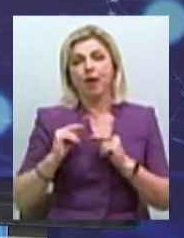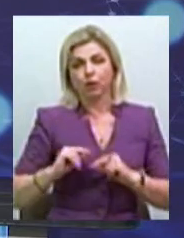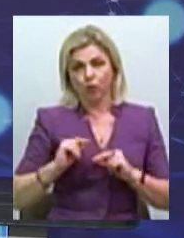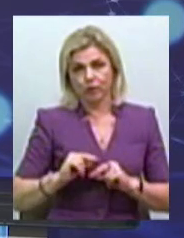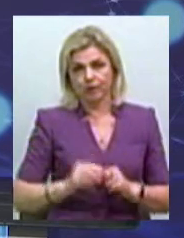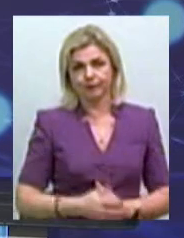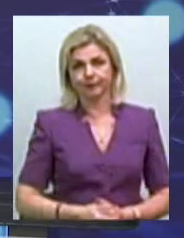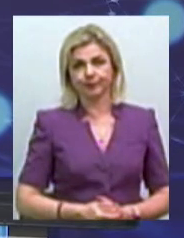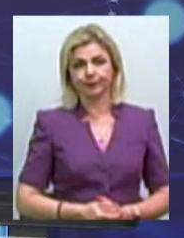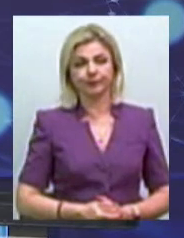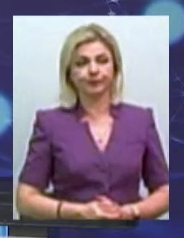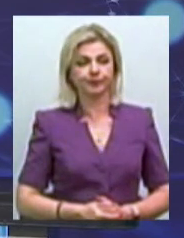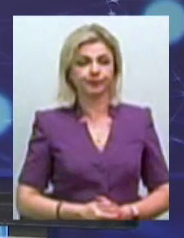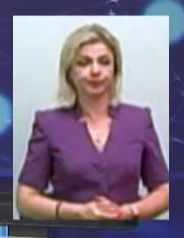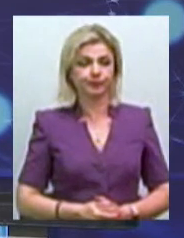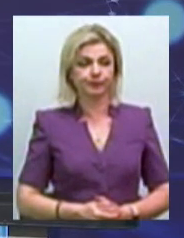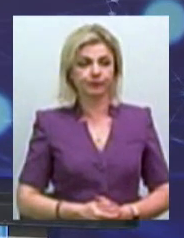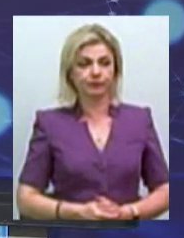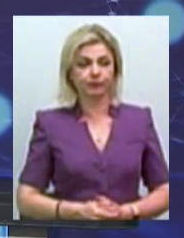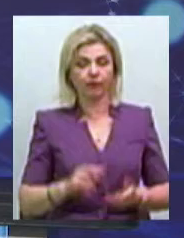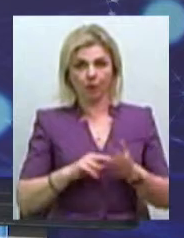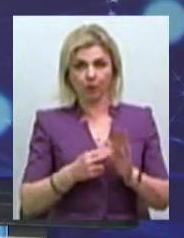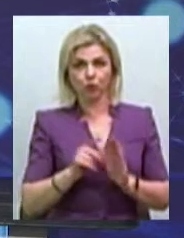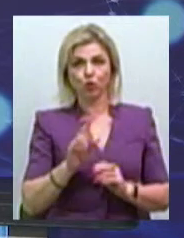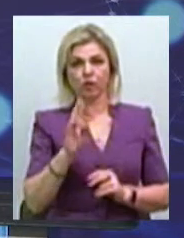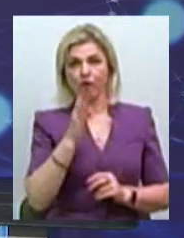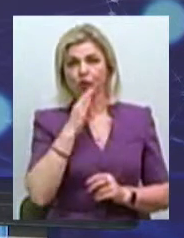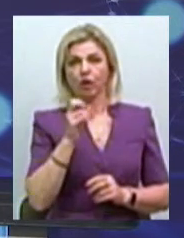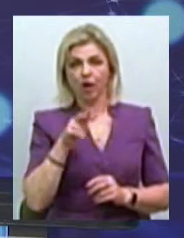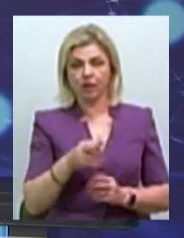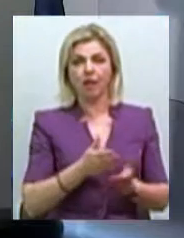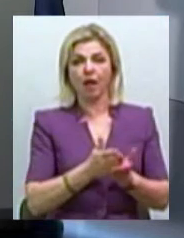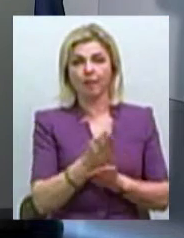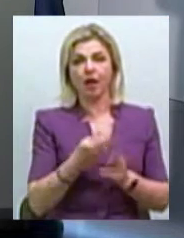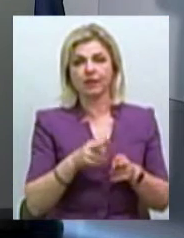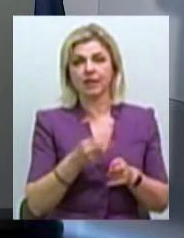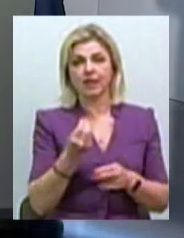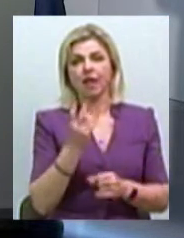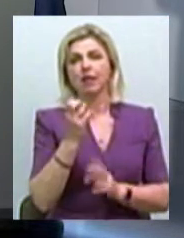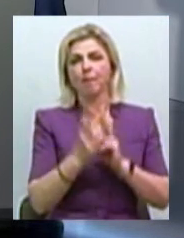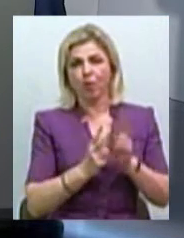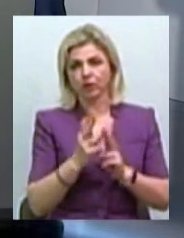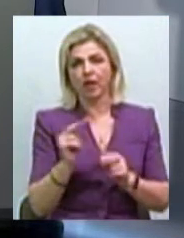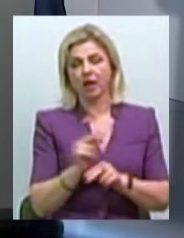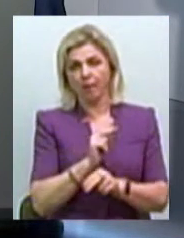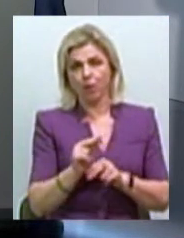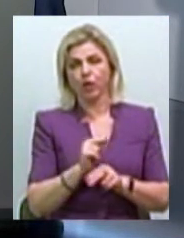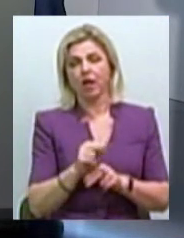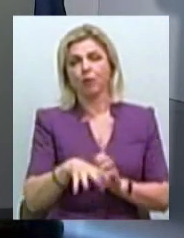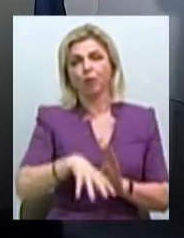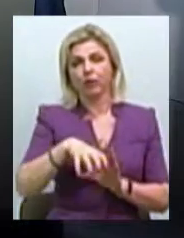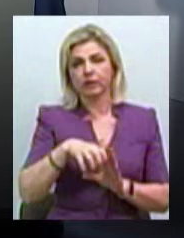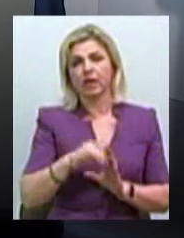та навколишнього середовища. Планується, що «Миколаївводоканал» спрямує ці гроші на модернізацію та реконструкцію насосних